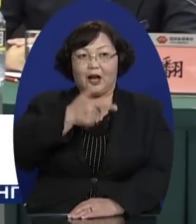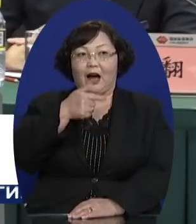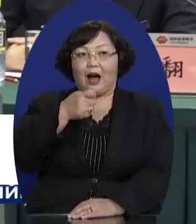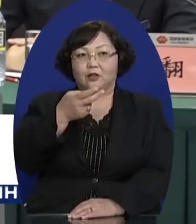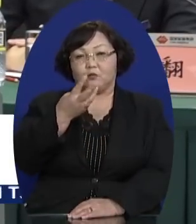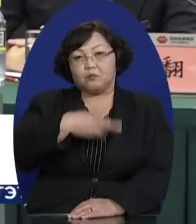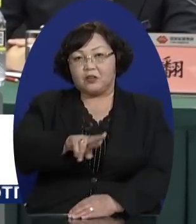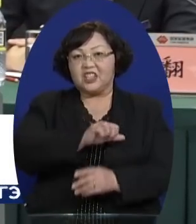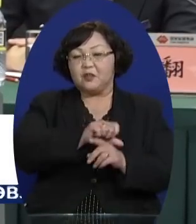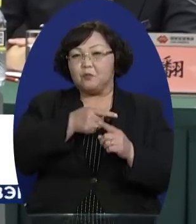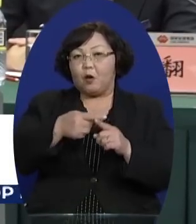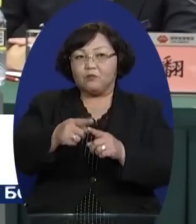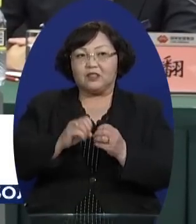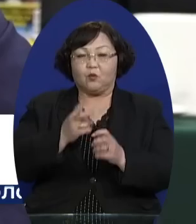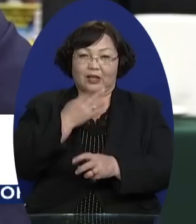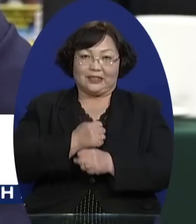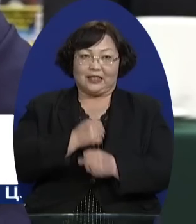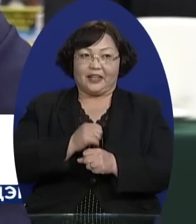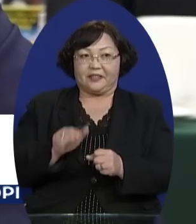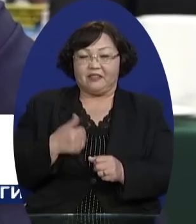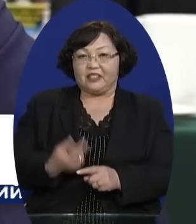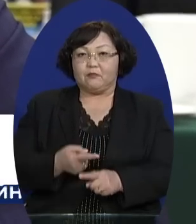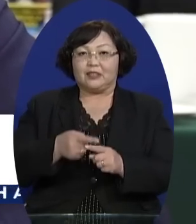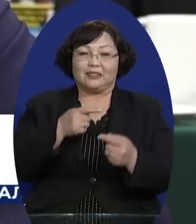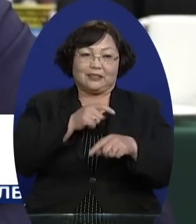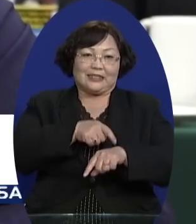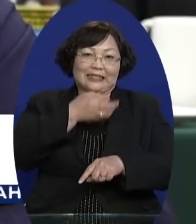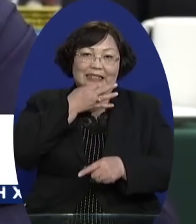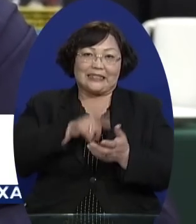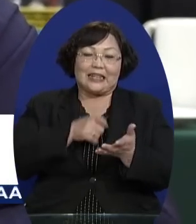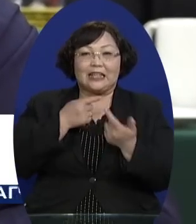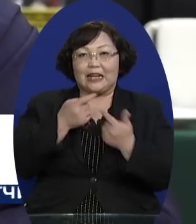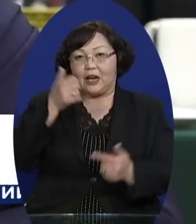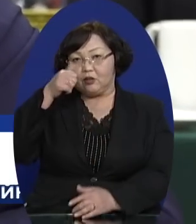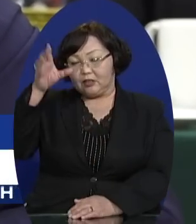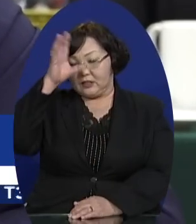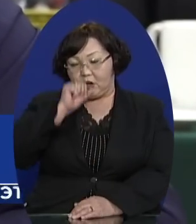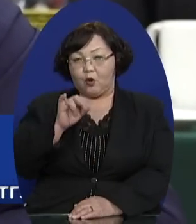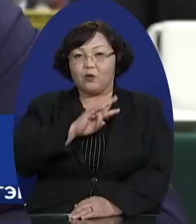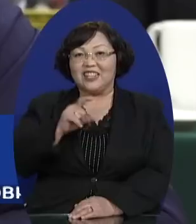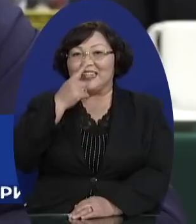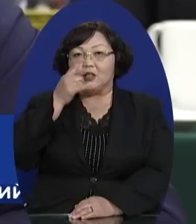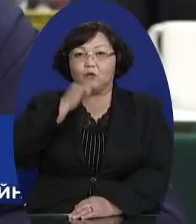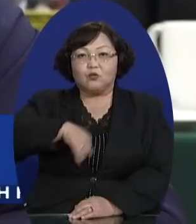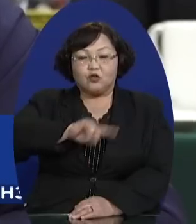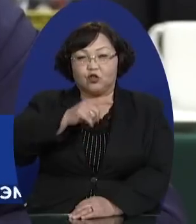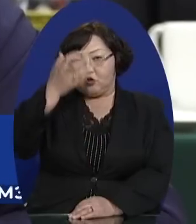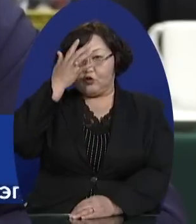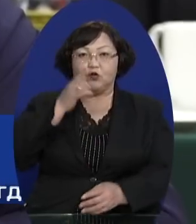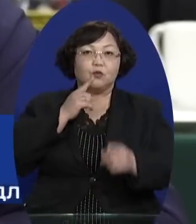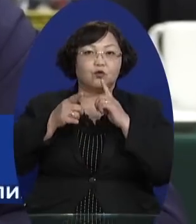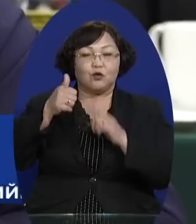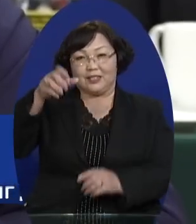ажлыг цаг алдалгүй эхлүүлэх талаар ярилцсан байна. Ерөнхий сайд оюуны эрдэнэ бүгд найрамдах хятад улсын Төрийн зөвлөлийн ерөнхий сайд Ли Чантай